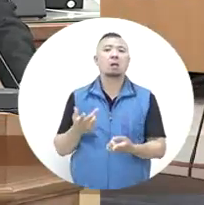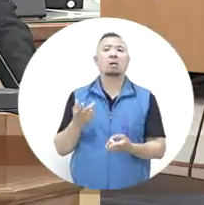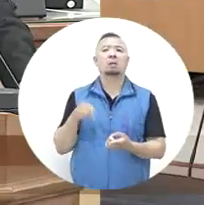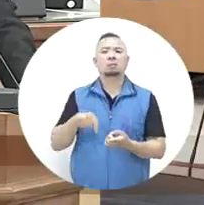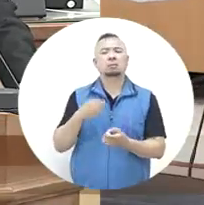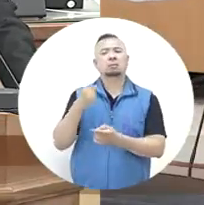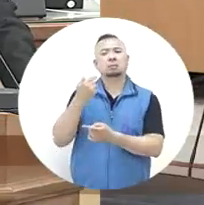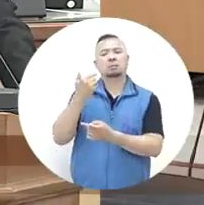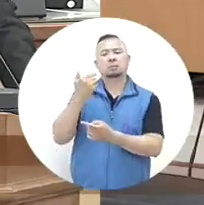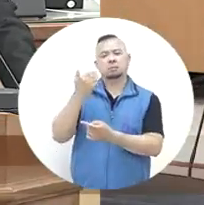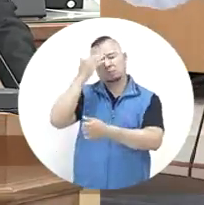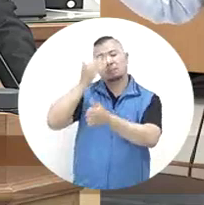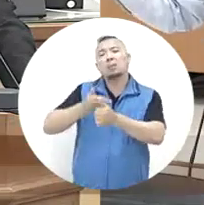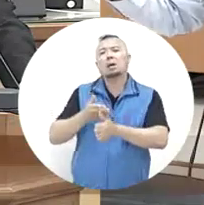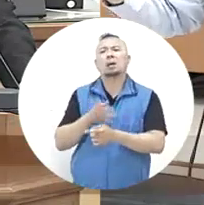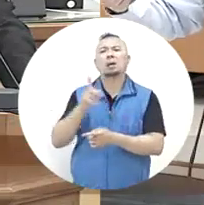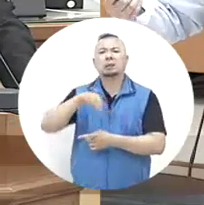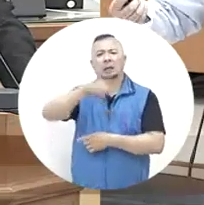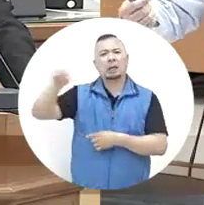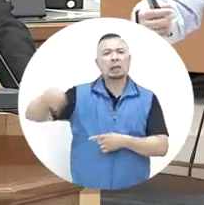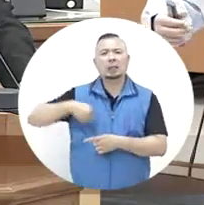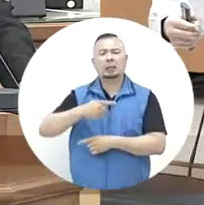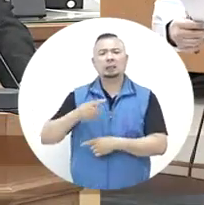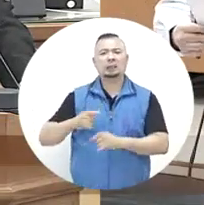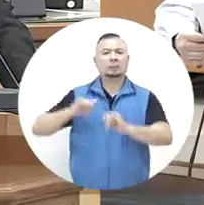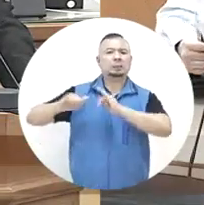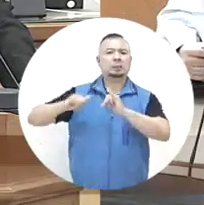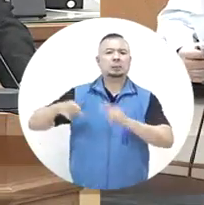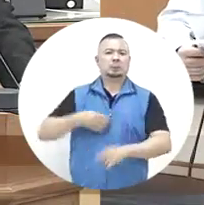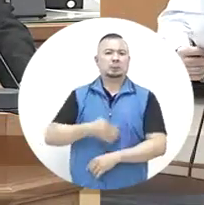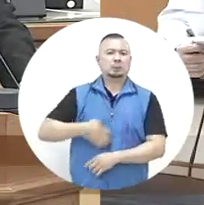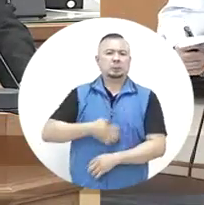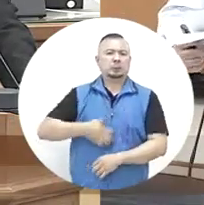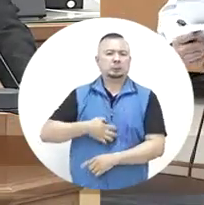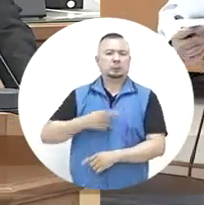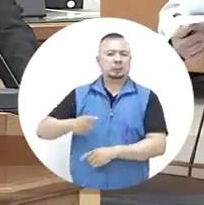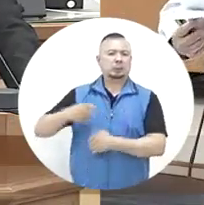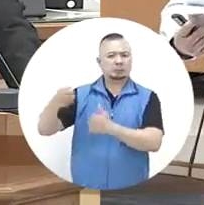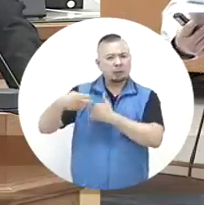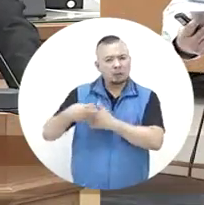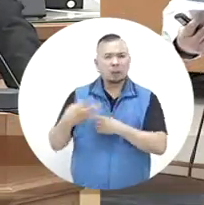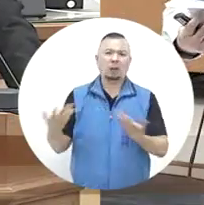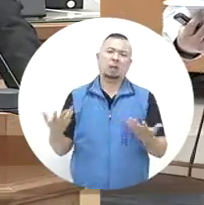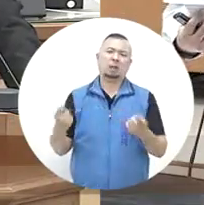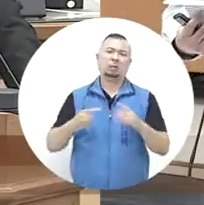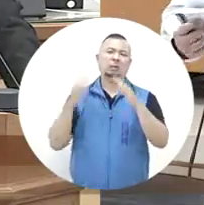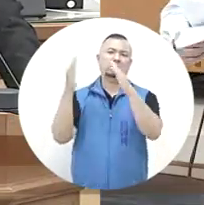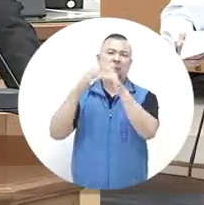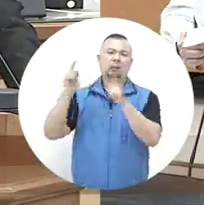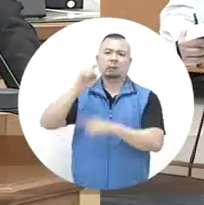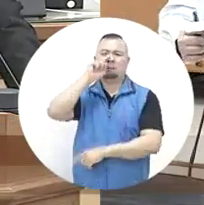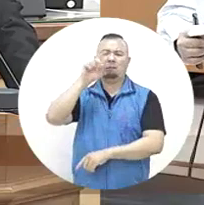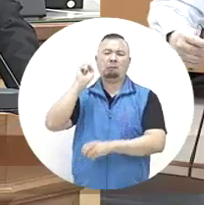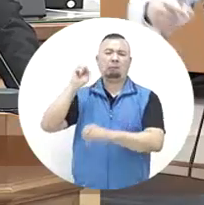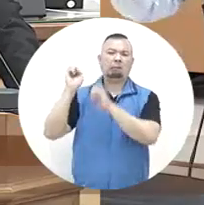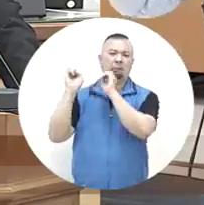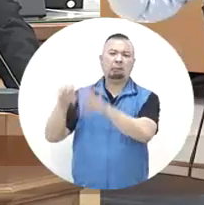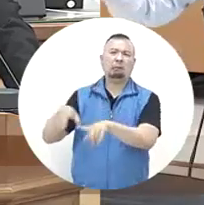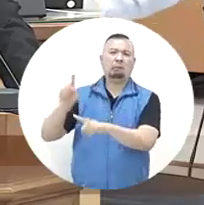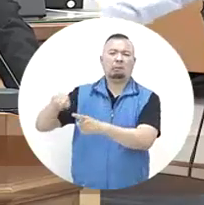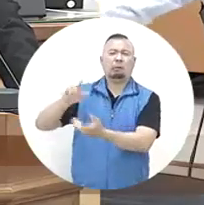说啊，现在又民众来跟我抱怨，没有办法，他们家垃圾要堆好几天才有办法丢。哦